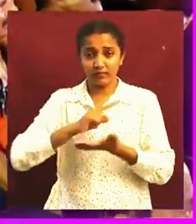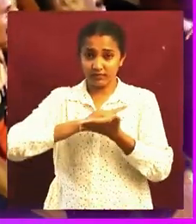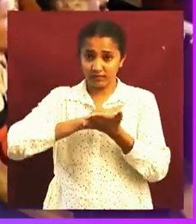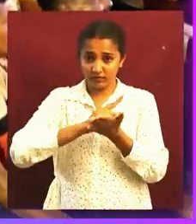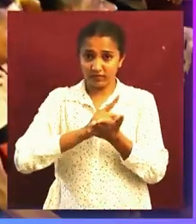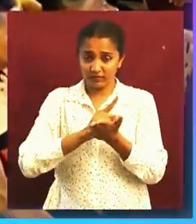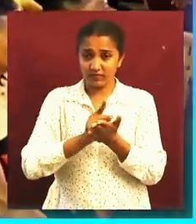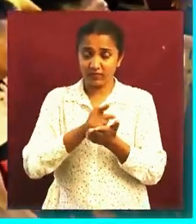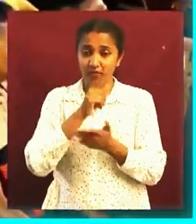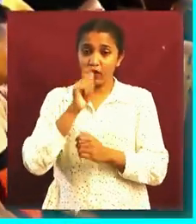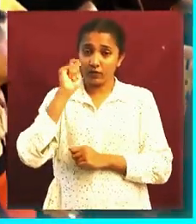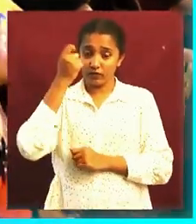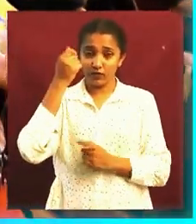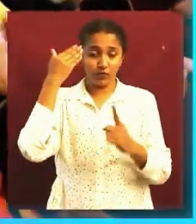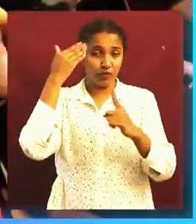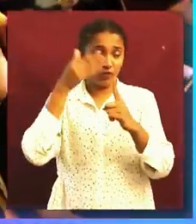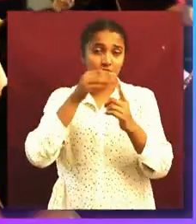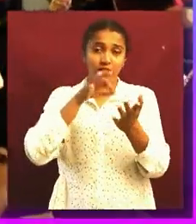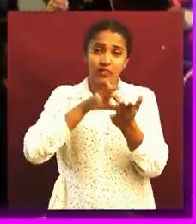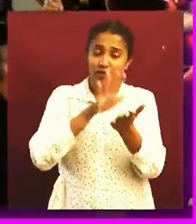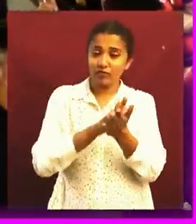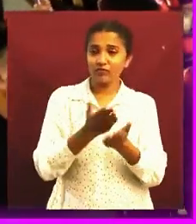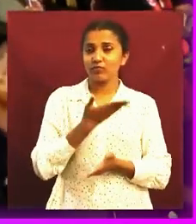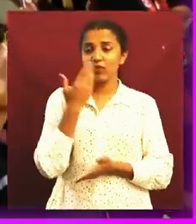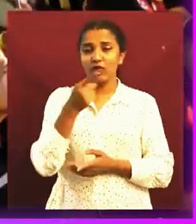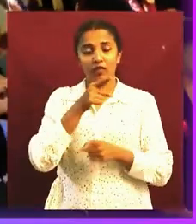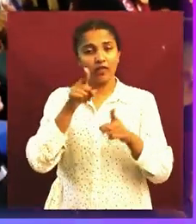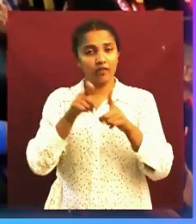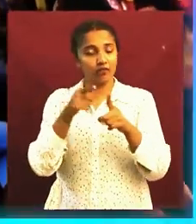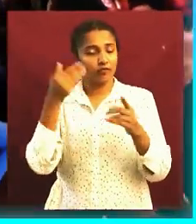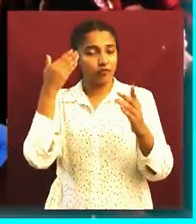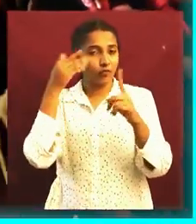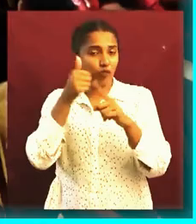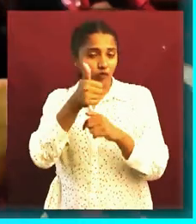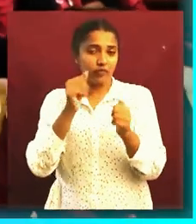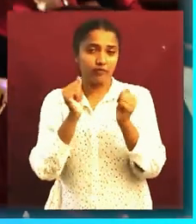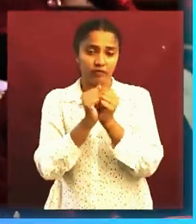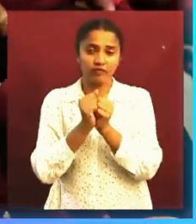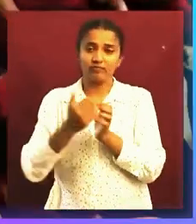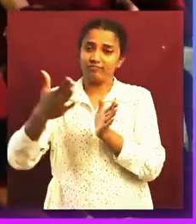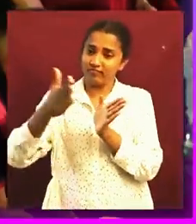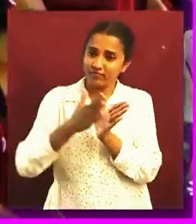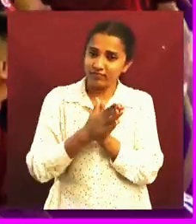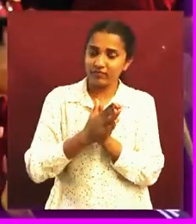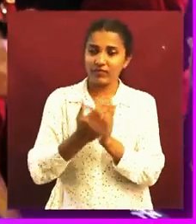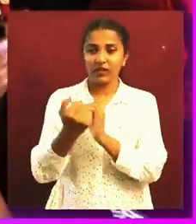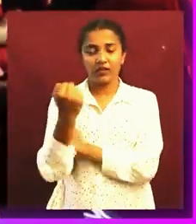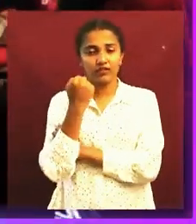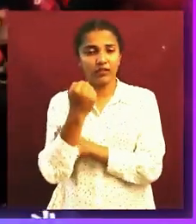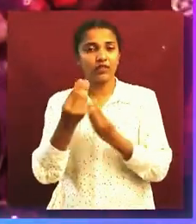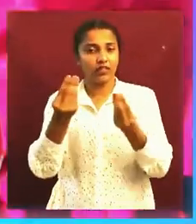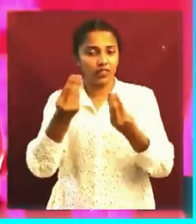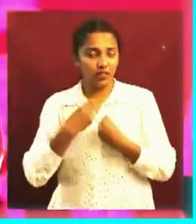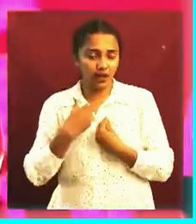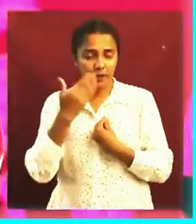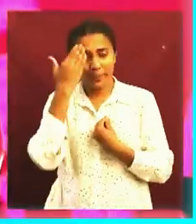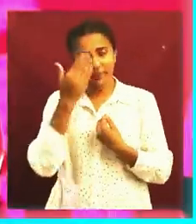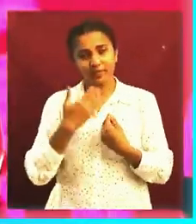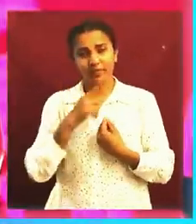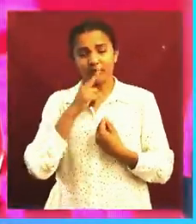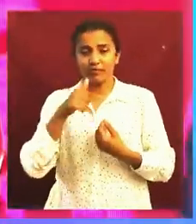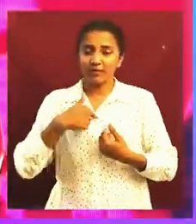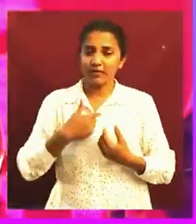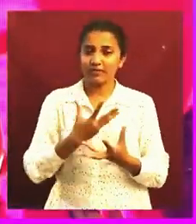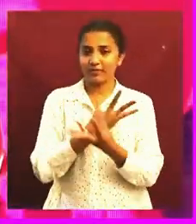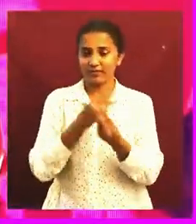ජන බලවේගයේ ජයග්‍රහණය තහවුරු කරන්න පුළුවන්. ඒ වෙනුවෙන් ඔබ වැඩ කරන්න, එකතු වෙන්න ශක්තිය දෙන්න කියලා ඉල්ලා සිටමින් මම